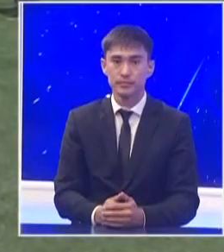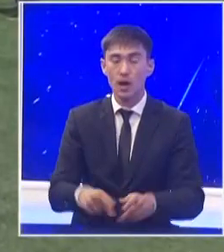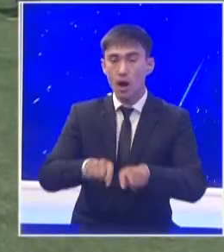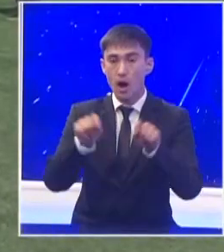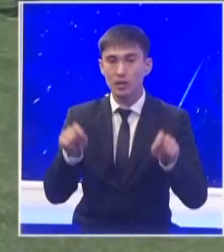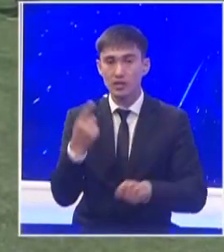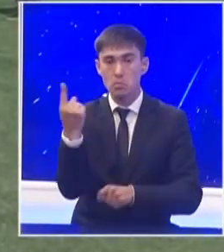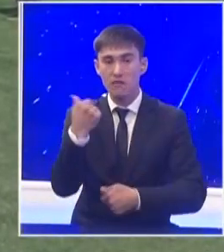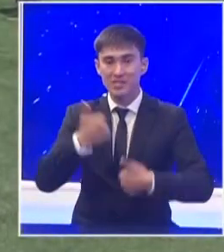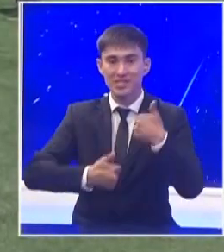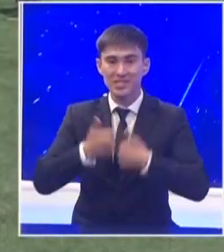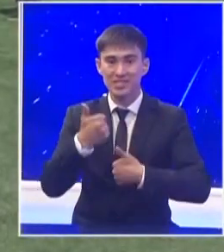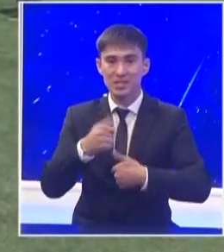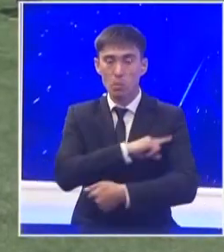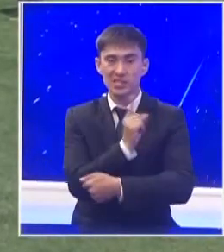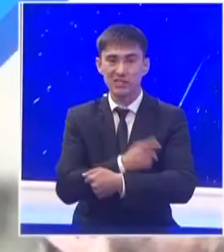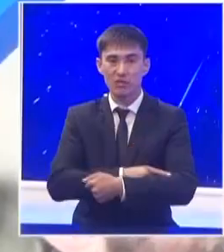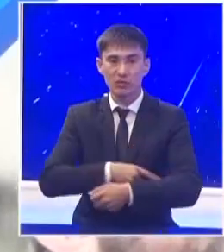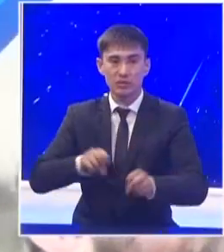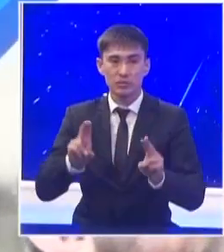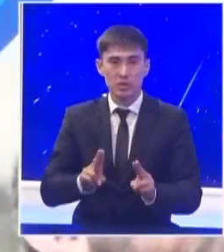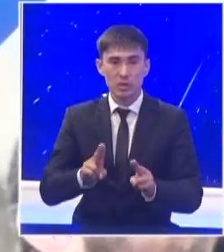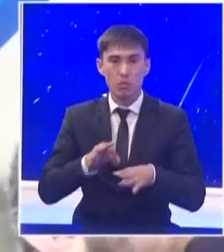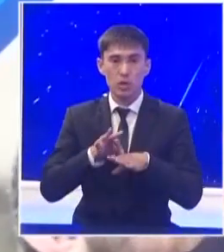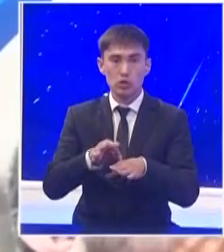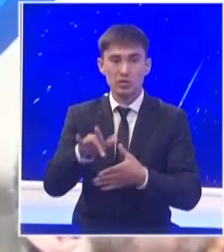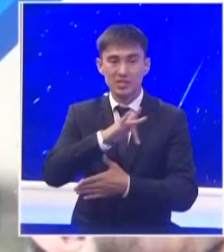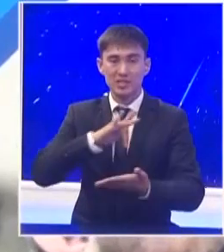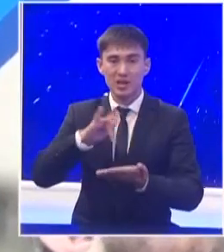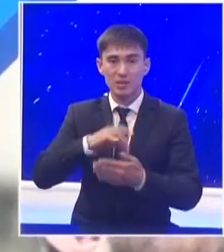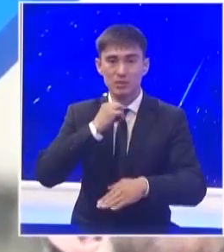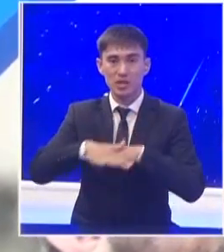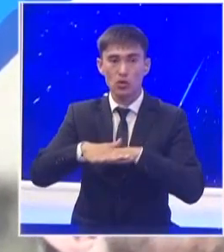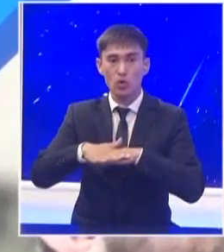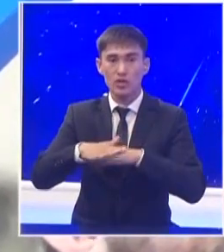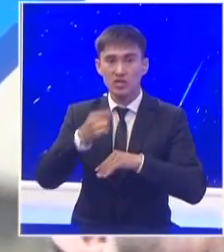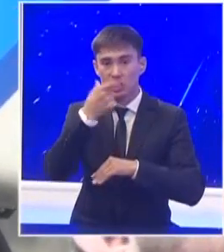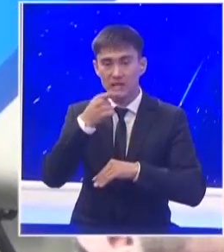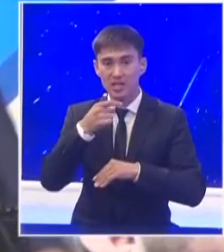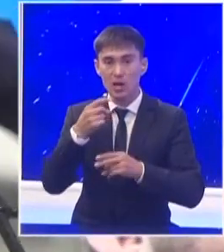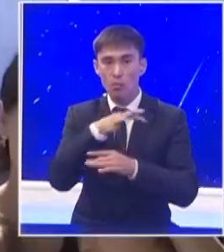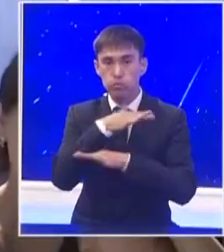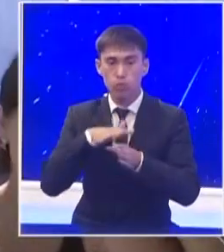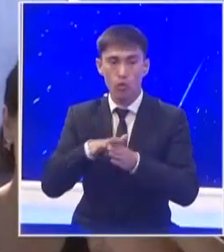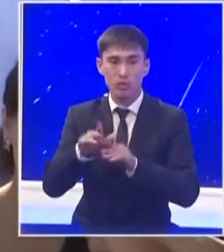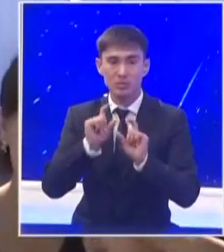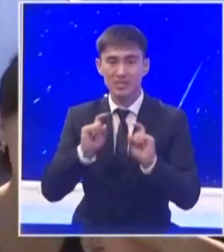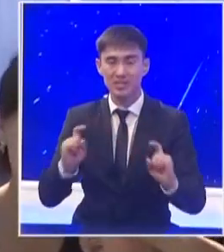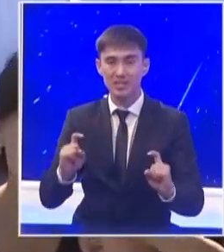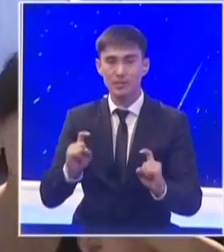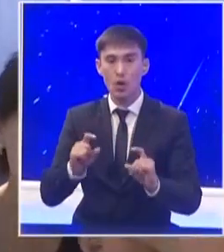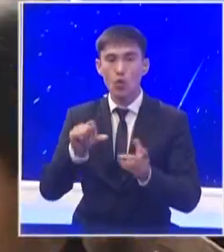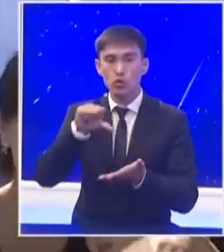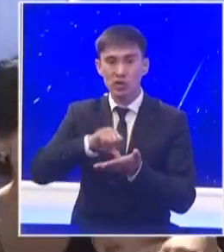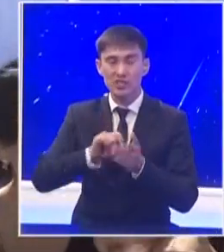Открытие первого состязания по силовому экстриму прошло на центральном стадионе Жаркента при полном зрительском аншлаге. Участников и